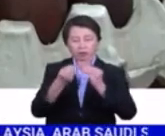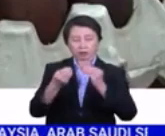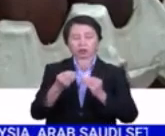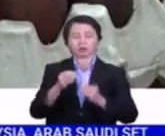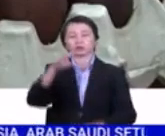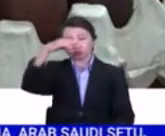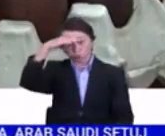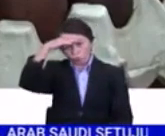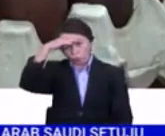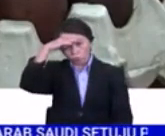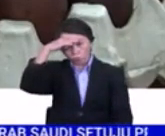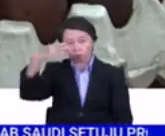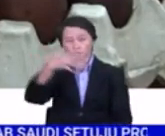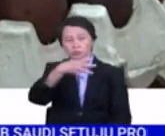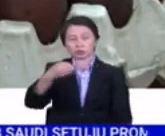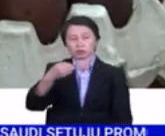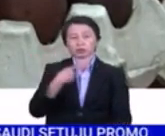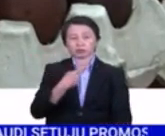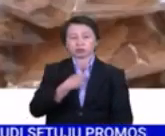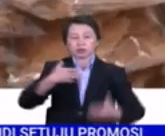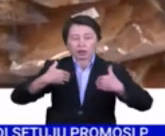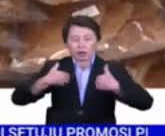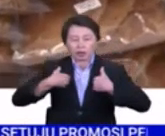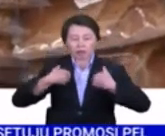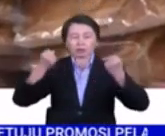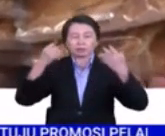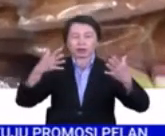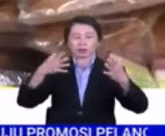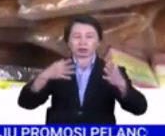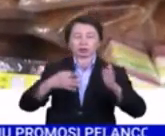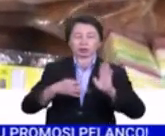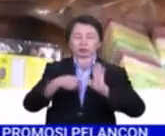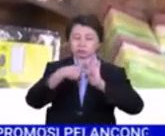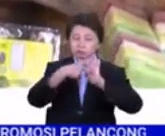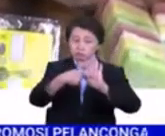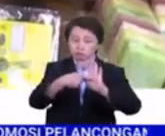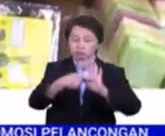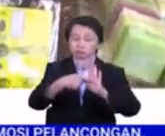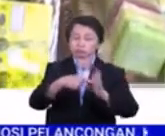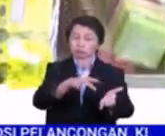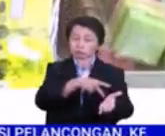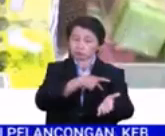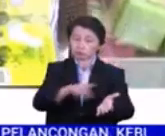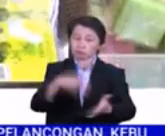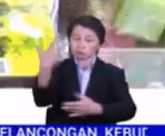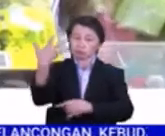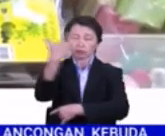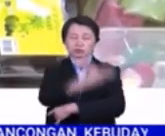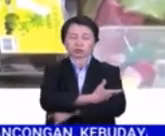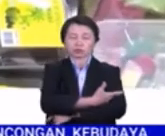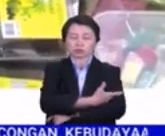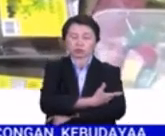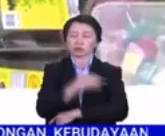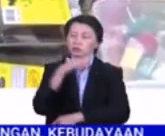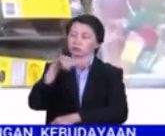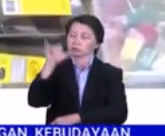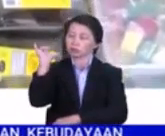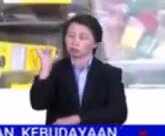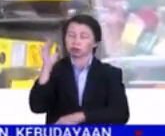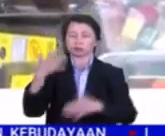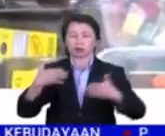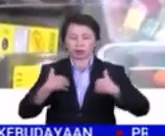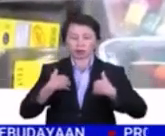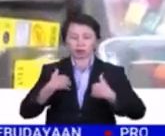Johor. Selain itu, kami juga adakan banyak persembahan sepanjang 3 hari ini. Semalam kami